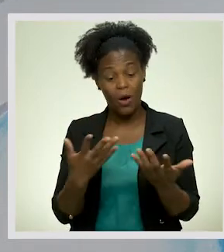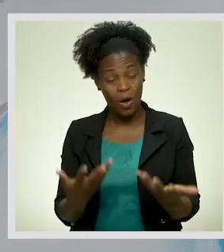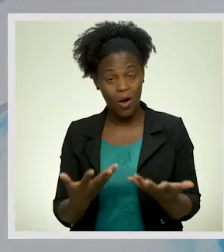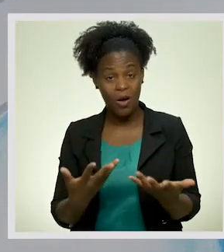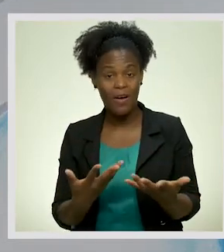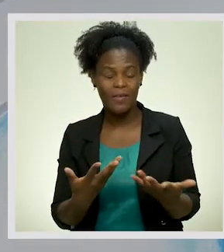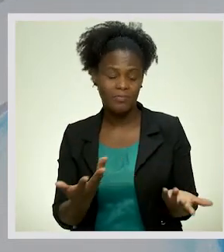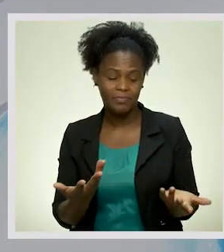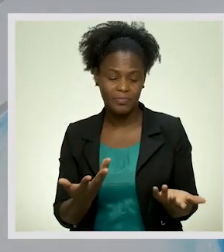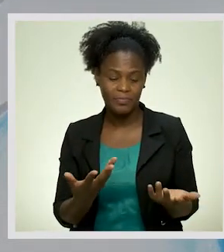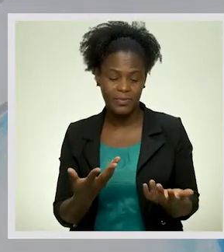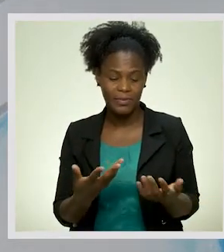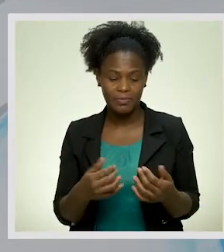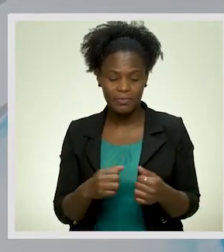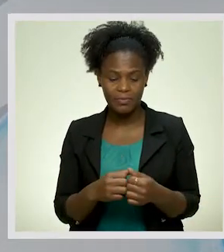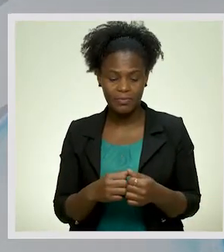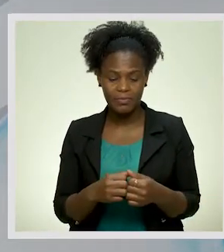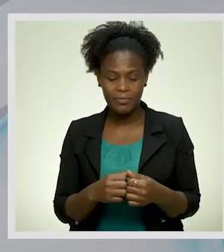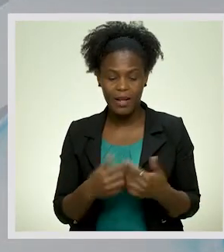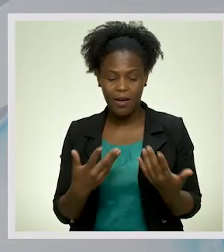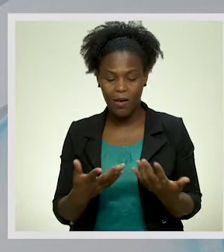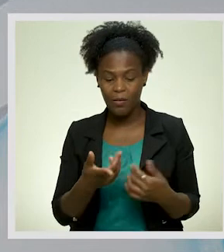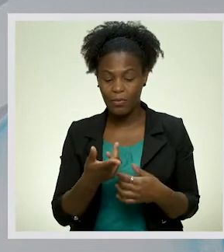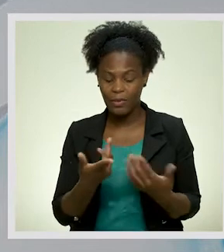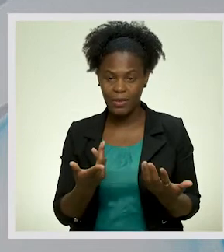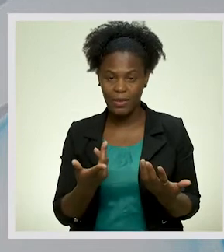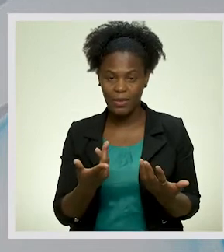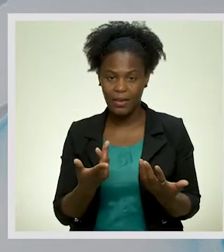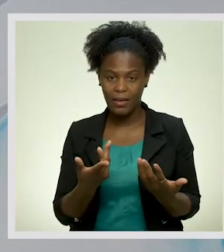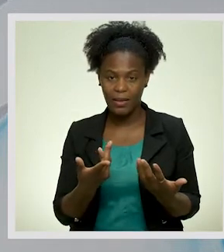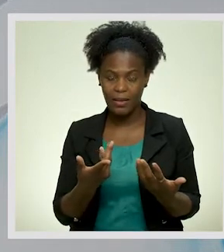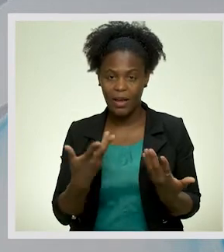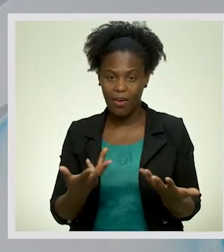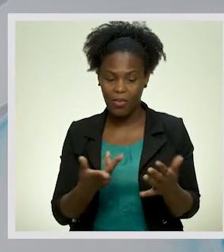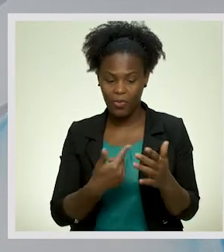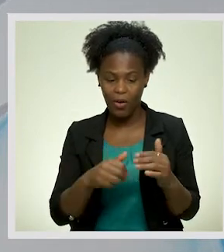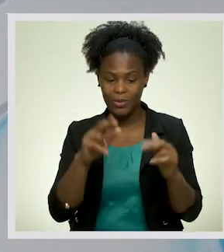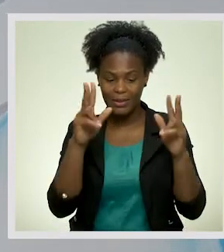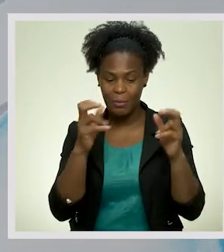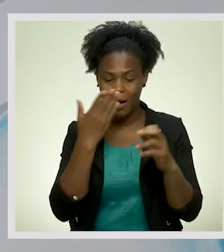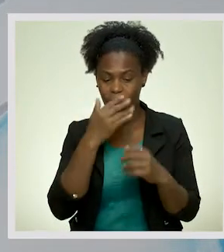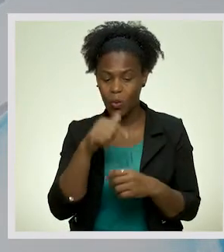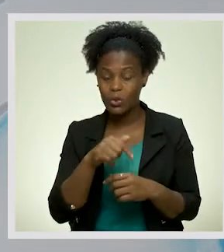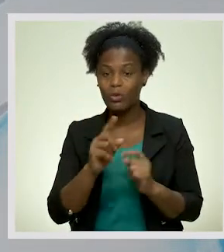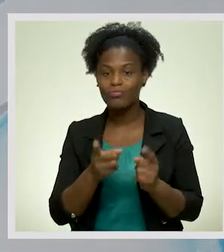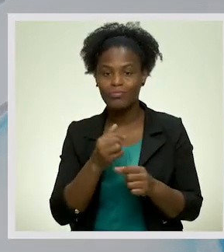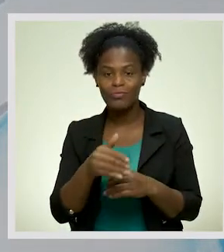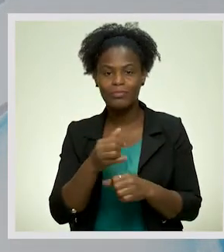maintenant, nous allons rentrer dans le contenu d'aujourd'hui. Qu'est-ce qu'on va